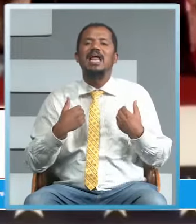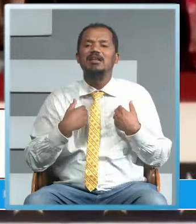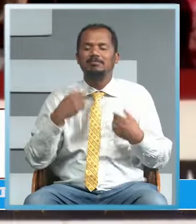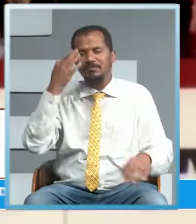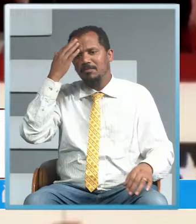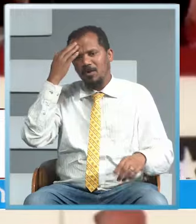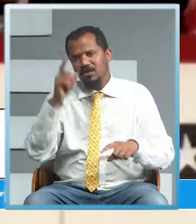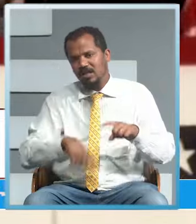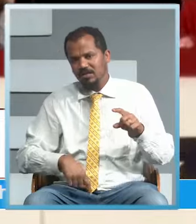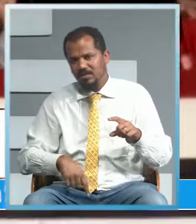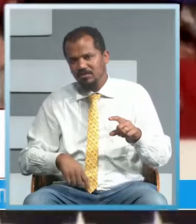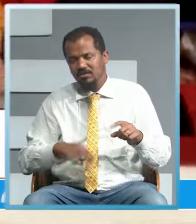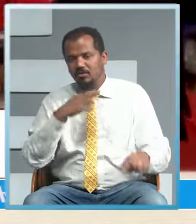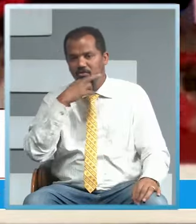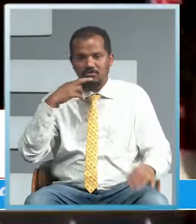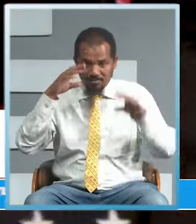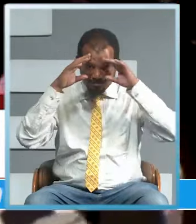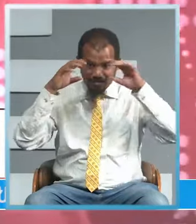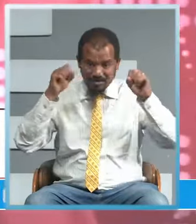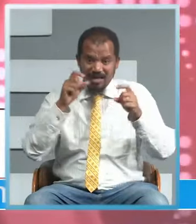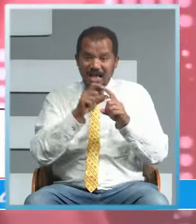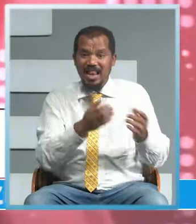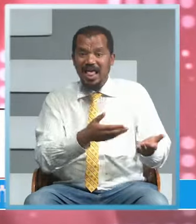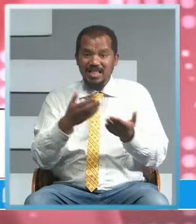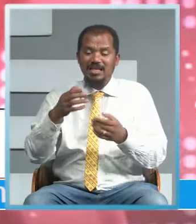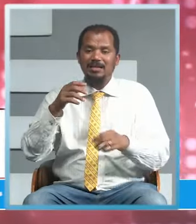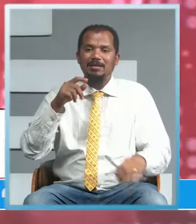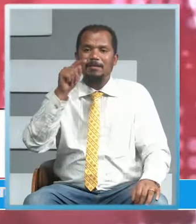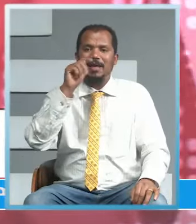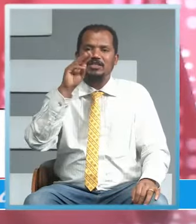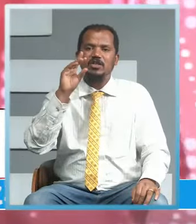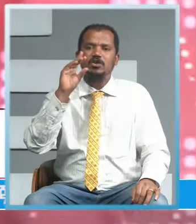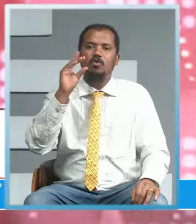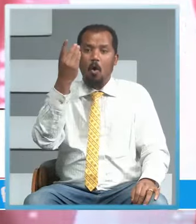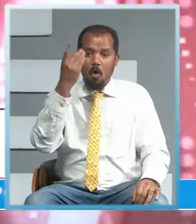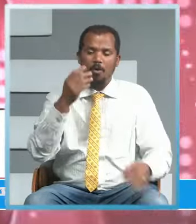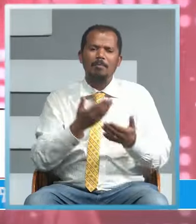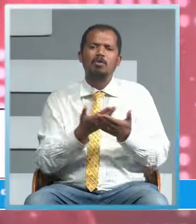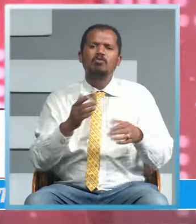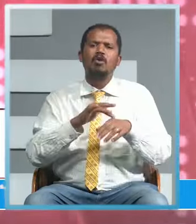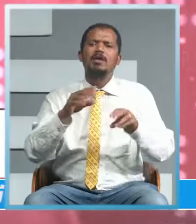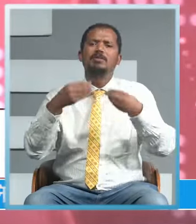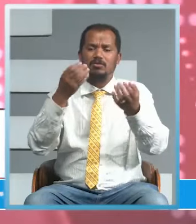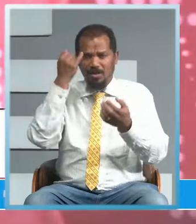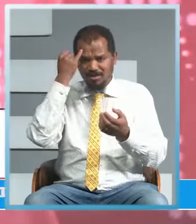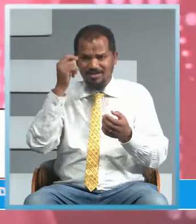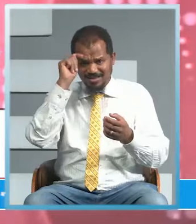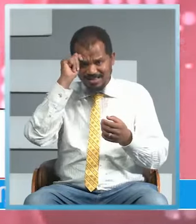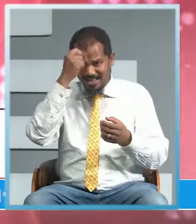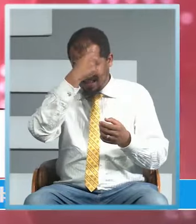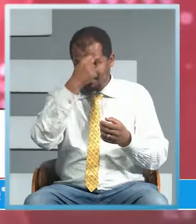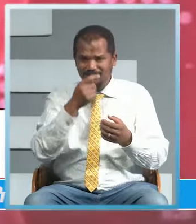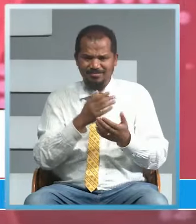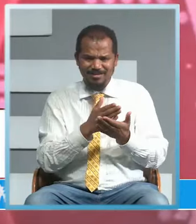እጅ እንዳለበት ለማወቅ አልተቻለም። የሩሲያ ፕሬዝዳንት ቃል አቀባይ ዲሚትሪ ፔስኮቭ በጉዳዩ ላይ በሰጡት